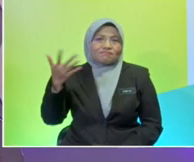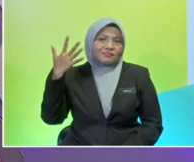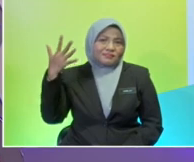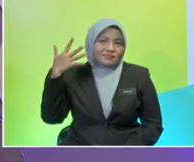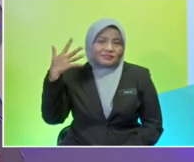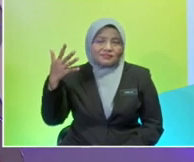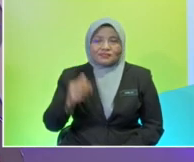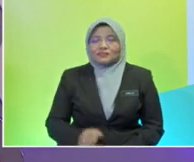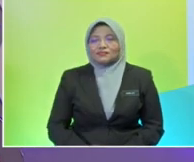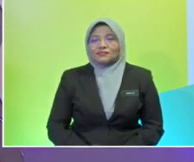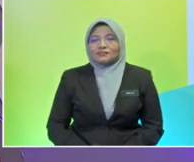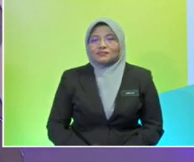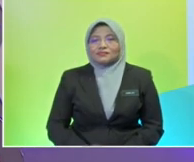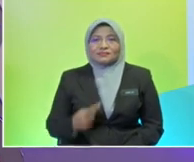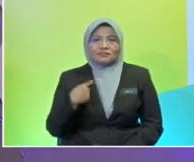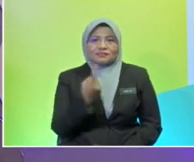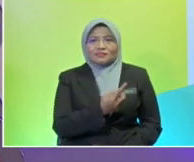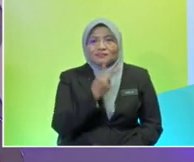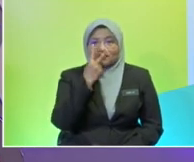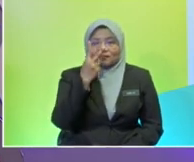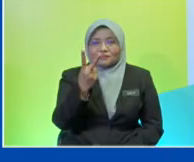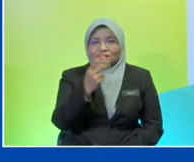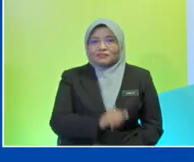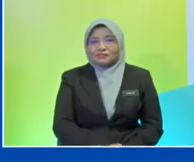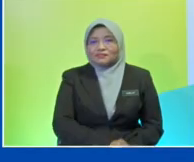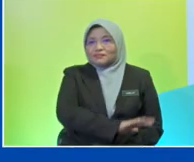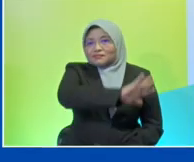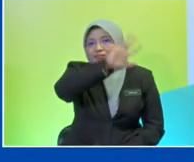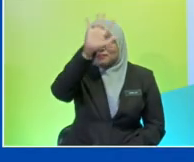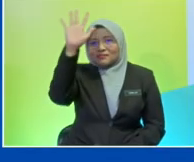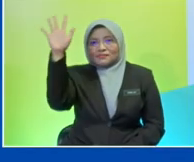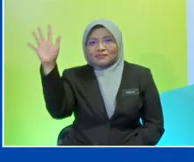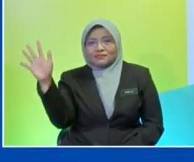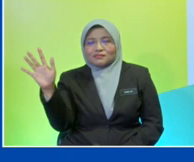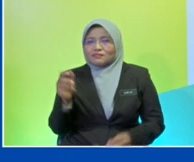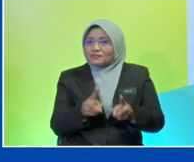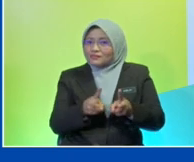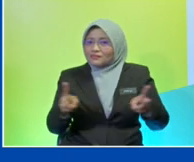kemudian kita akan lihat langit di atas tuh sangat